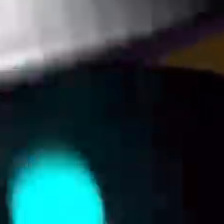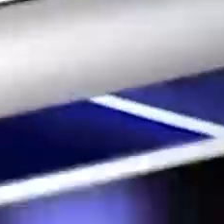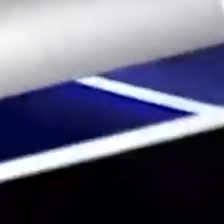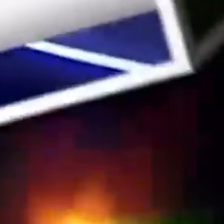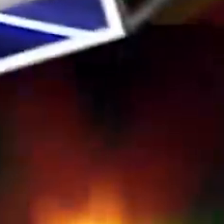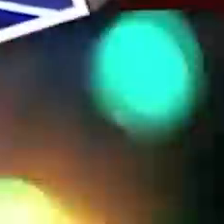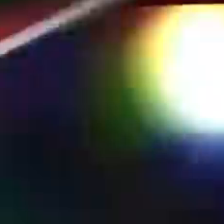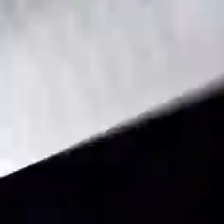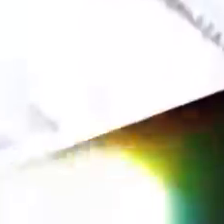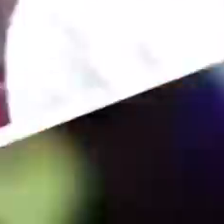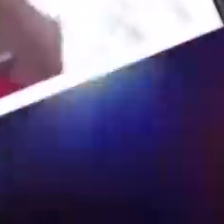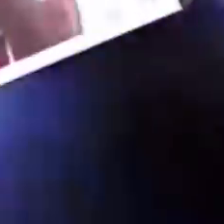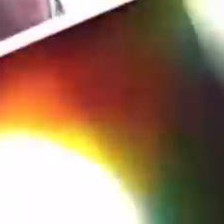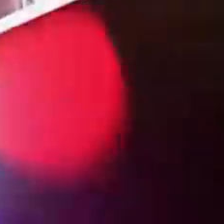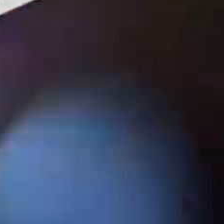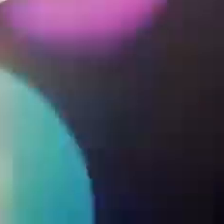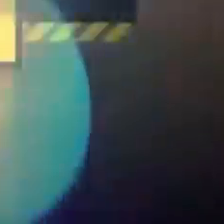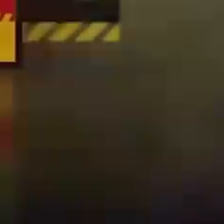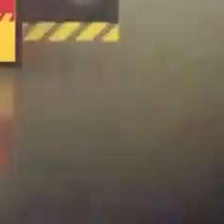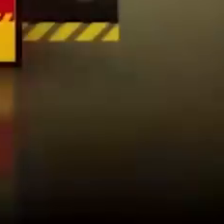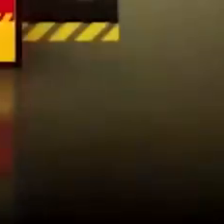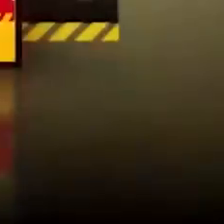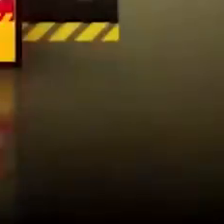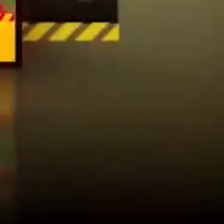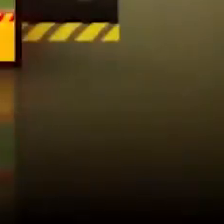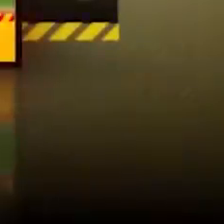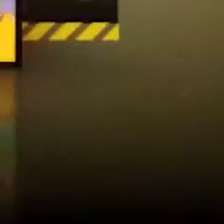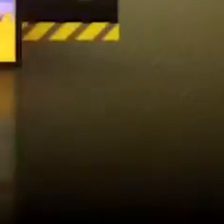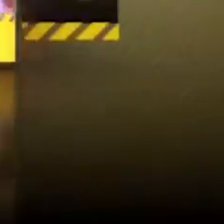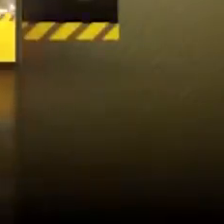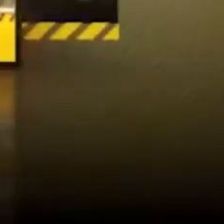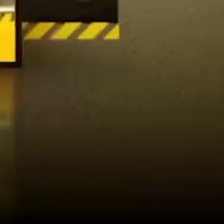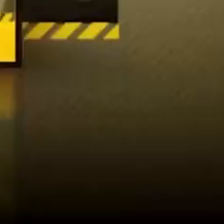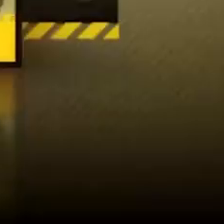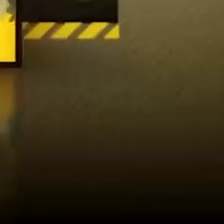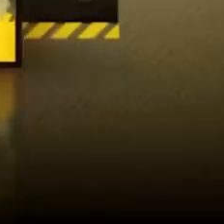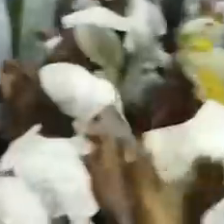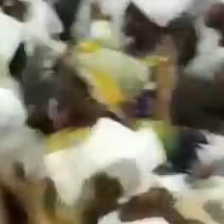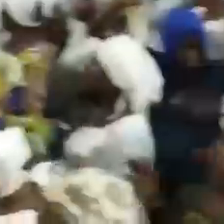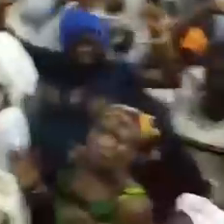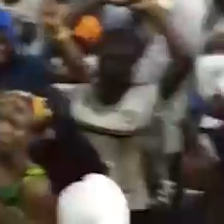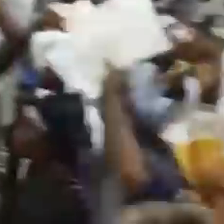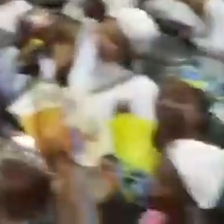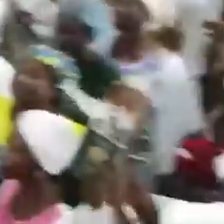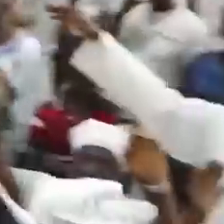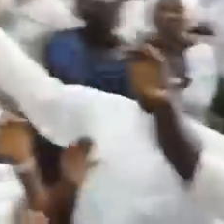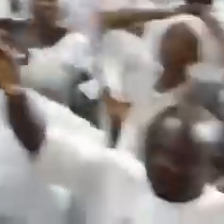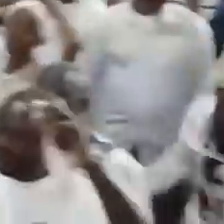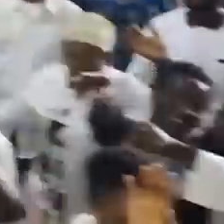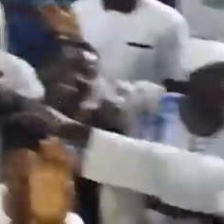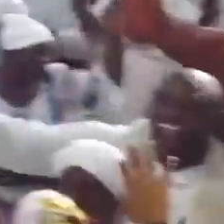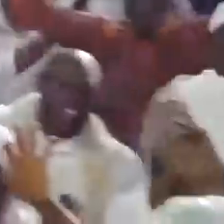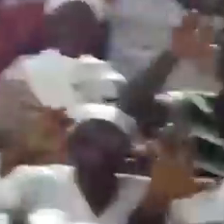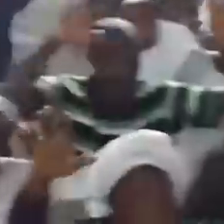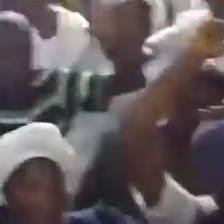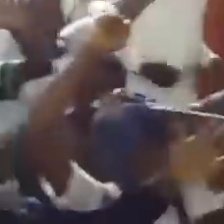ìsìn ológun láago mẹ́jọ òwúrọ̀ sí mọ́kànlá àbọ̀ wá wo bí Olorun ṣe ń tú àwọn èèyàn rẹ̀ lẹ̀ ọjọ́ Wednesday ni ìpàdé ẹ̀tọ́ abájẹ̀mú